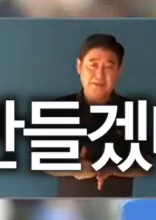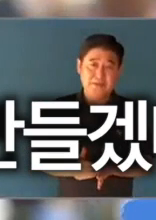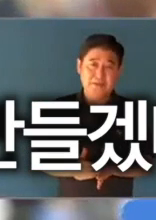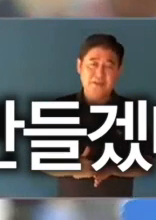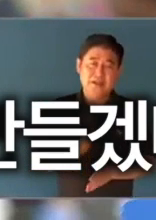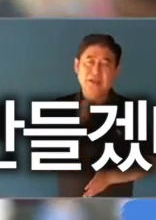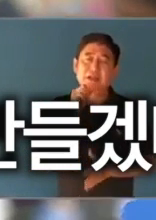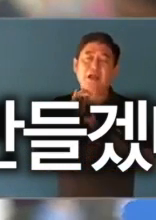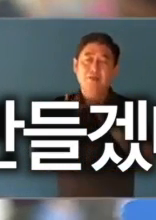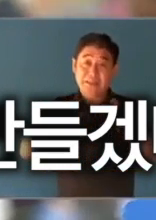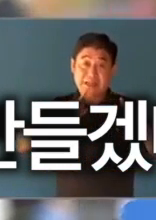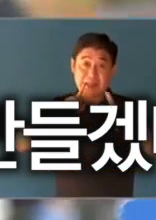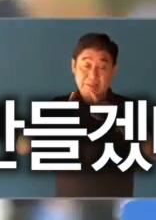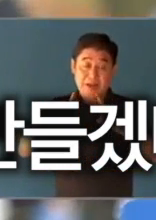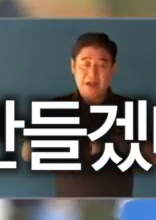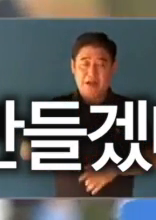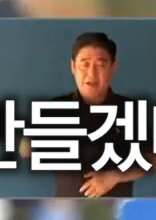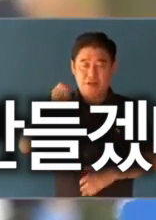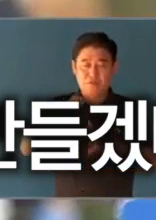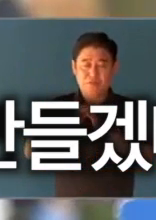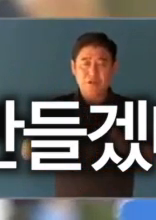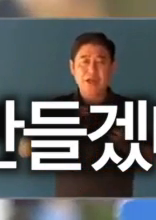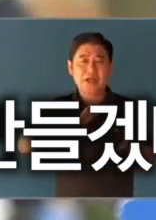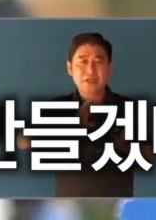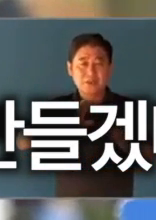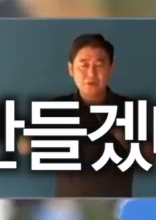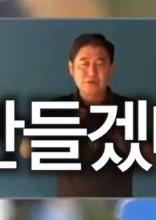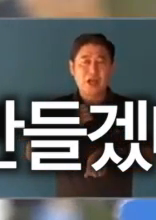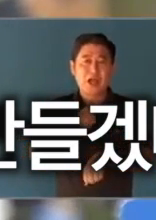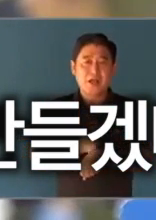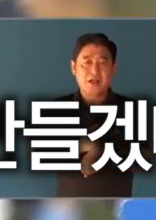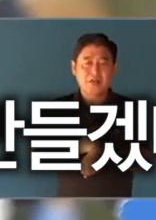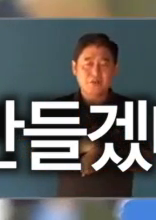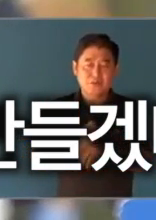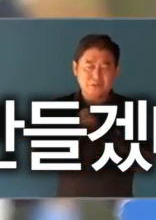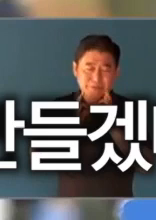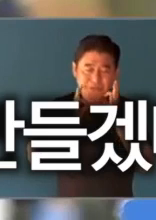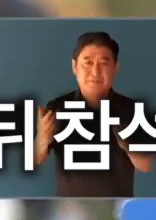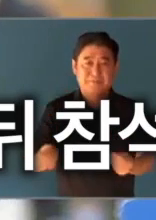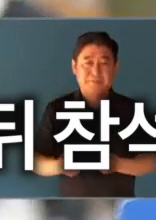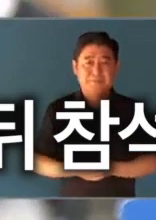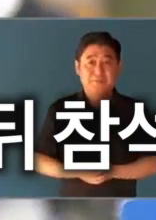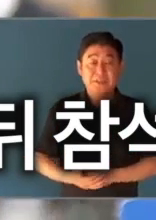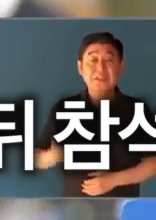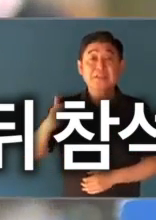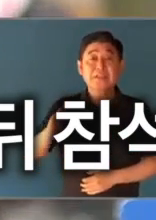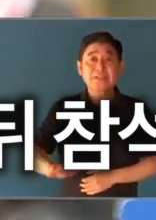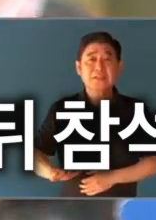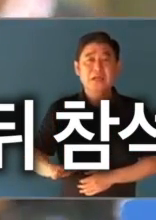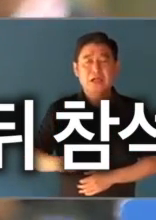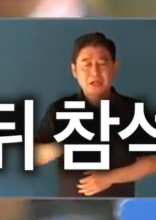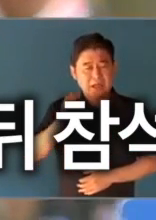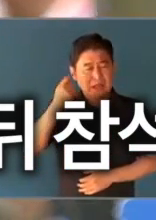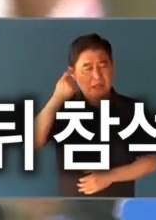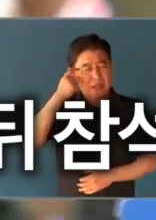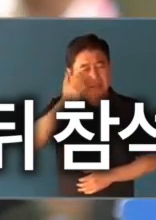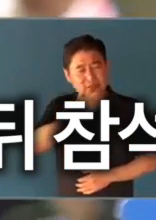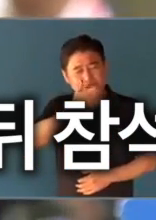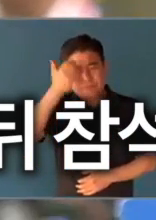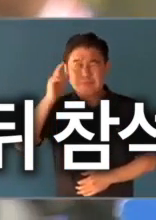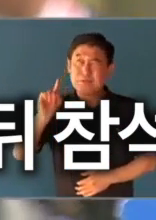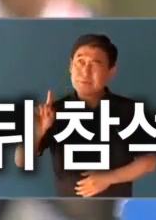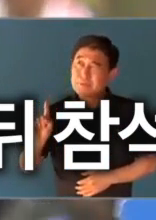대통령은 추도사에서 참여정부를 뛰어넘어 나라다운 나라를 만들겠다는 의지를 밝혔습니다. 또 문 대통령은 오늘이 임기 중